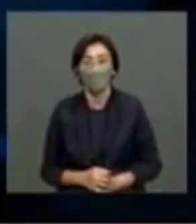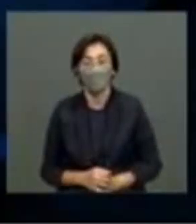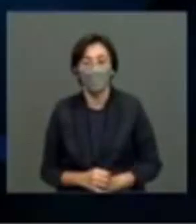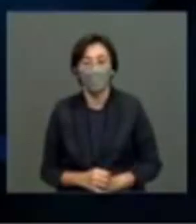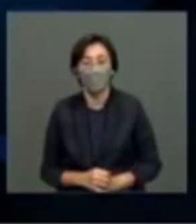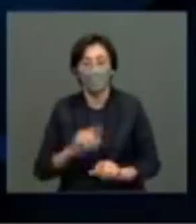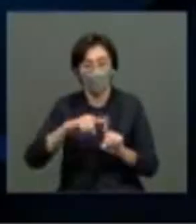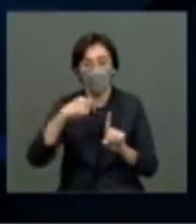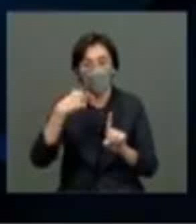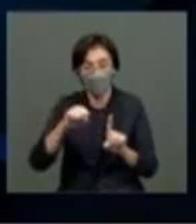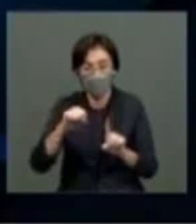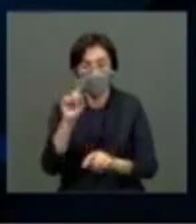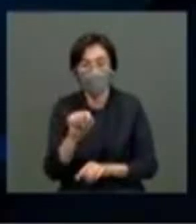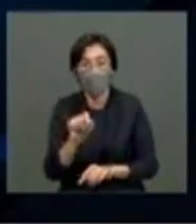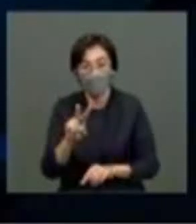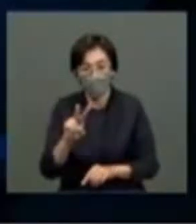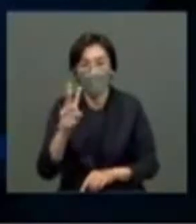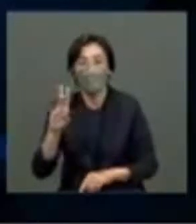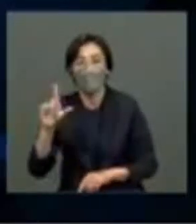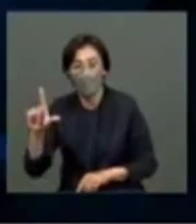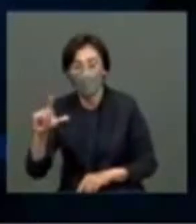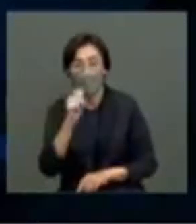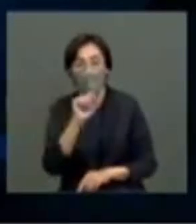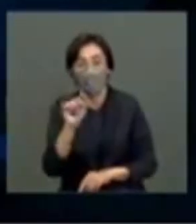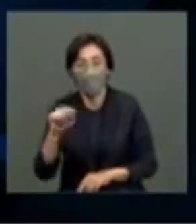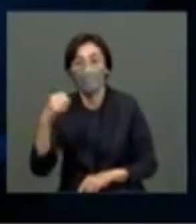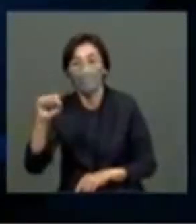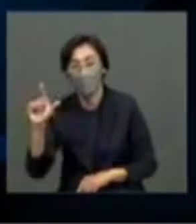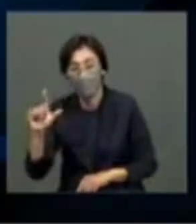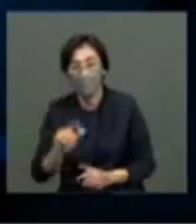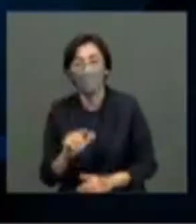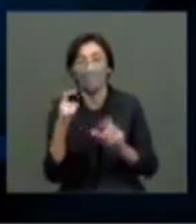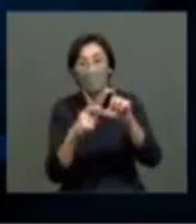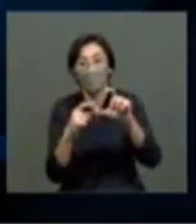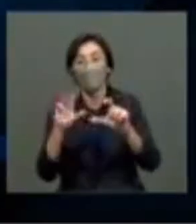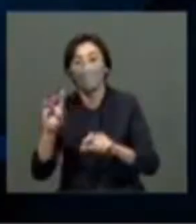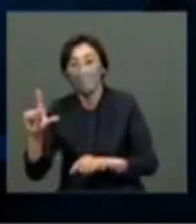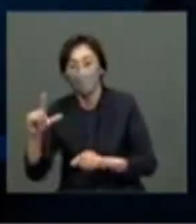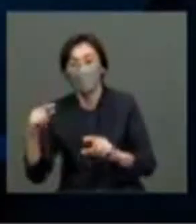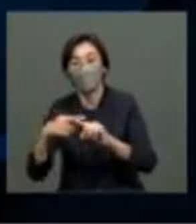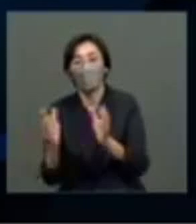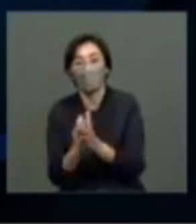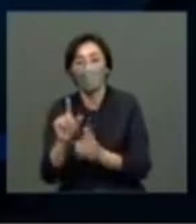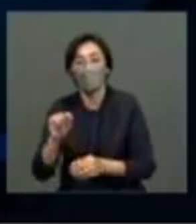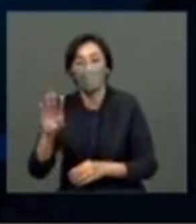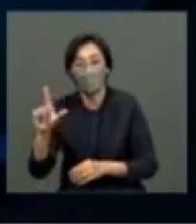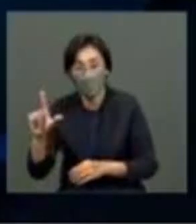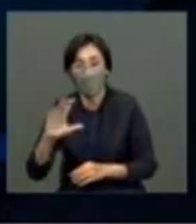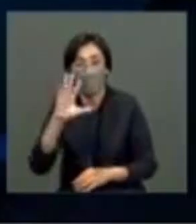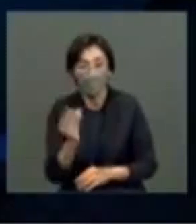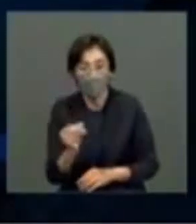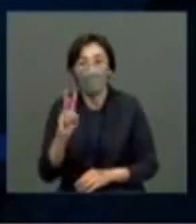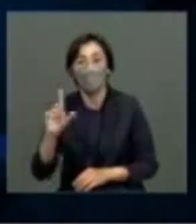ตัวเร่งก็จะเพิ่มขึ้นอีกนะใช่อะไรมาบ้างๆล่ะก็มีเจ้าเดียวนะที่มาง่ายสุดอะ